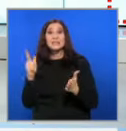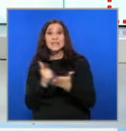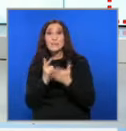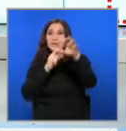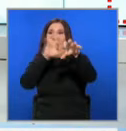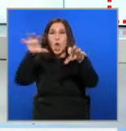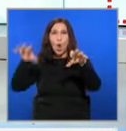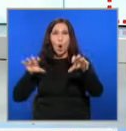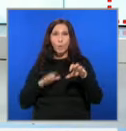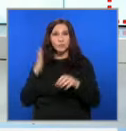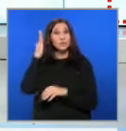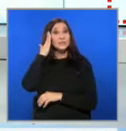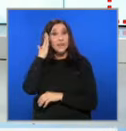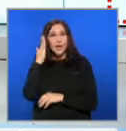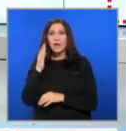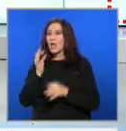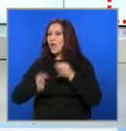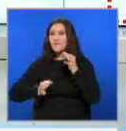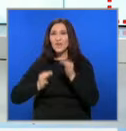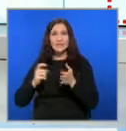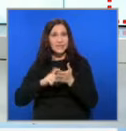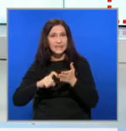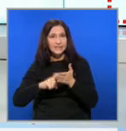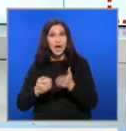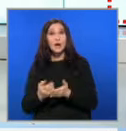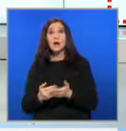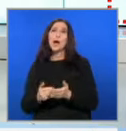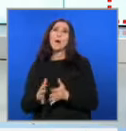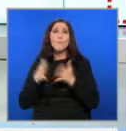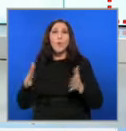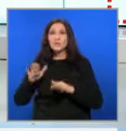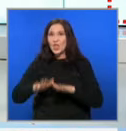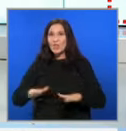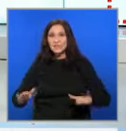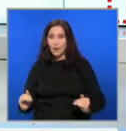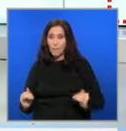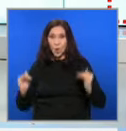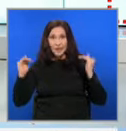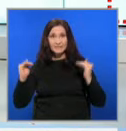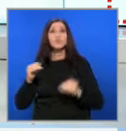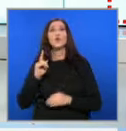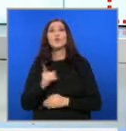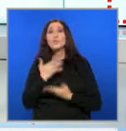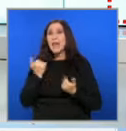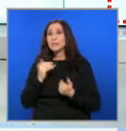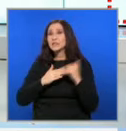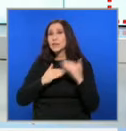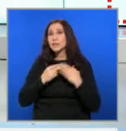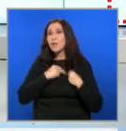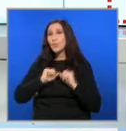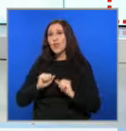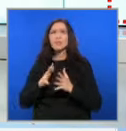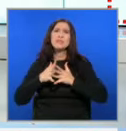17 области на страната. Инфекцията засяга предимно деца и подрастващи, които нямат изграден имунитет.